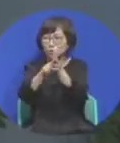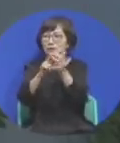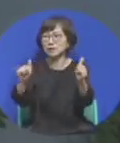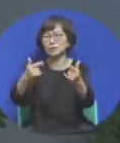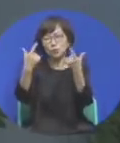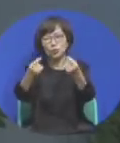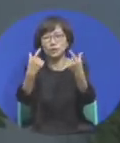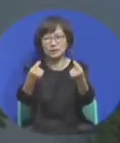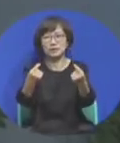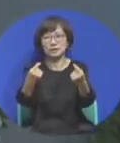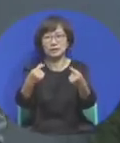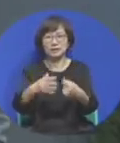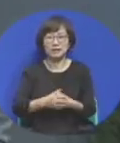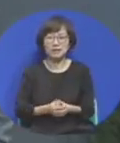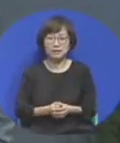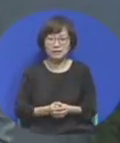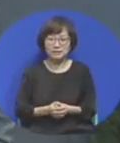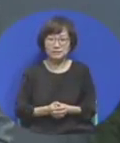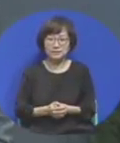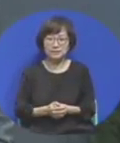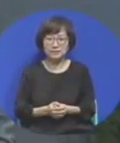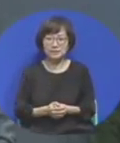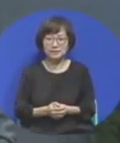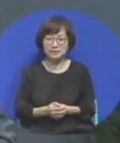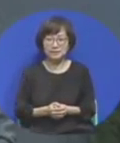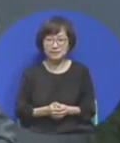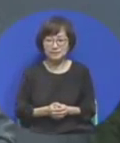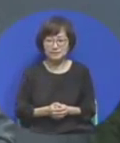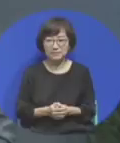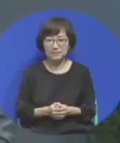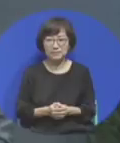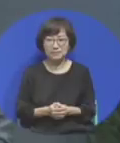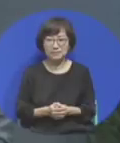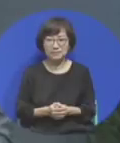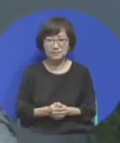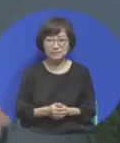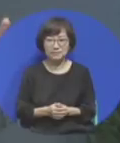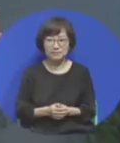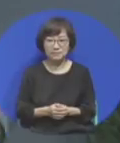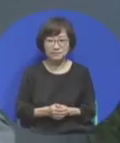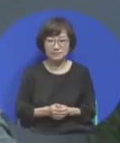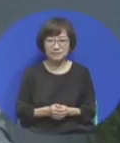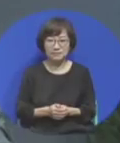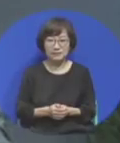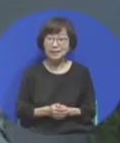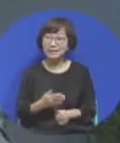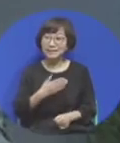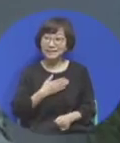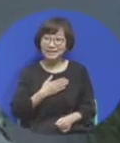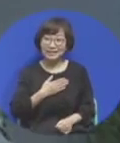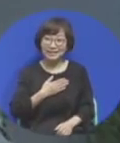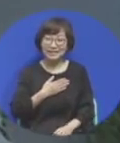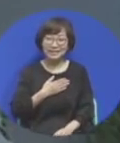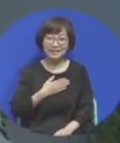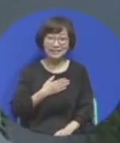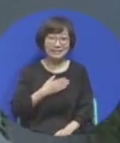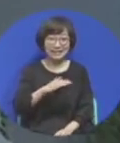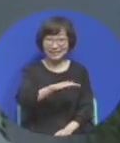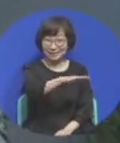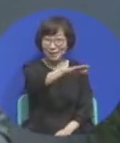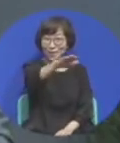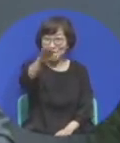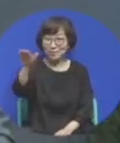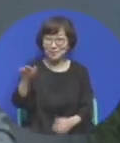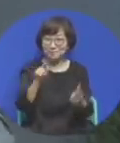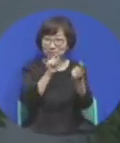this. 내가 이때까지 많이 본 그 정도에 옛날에 많이 봤거든요. 여러분 만나고 이제 좀 아이고